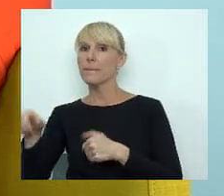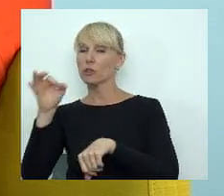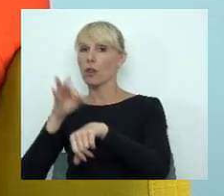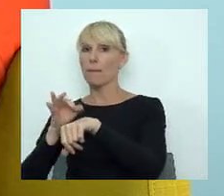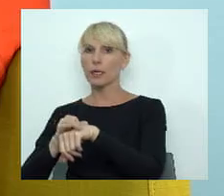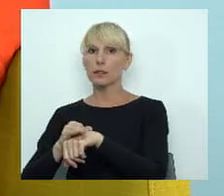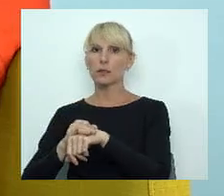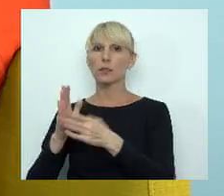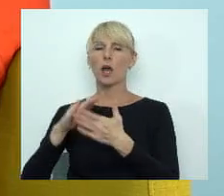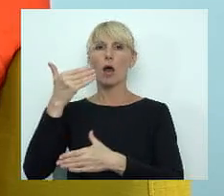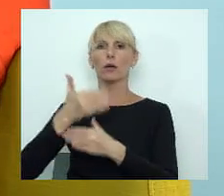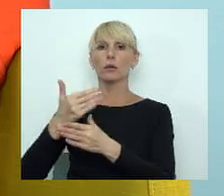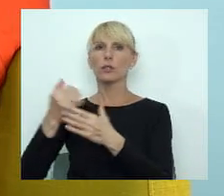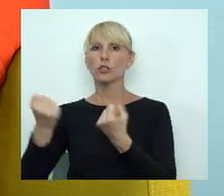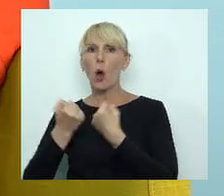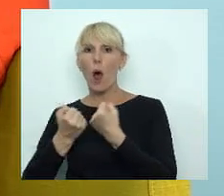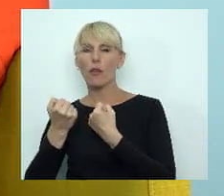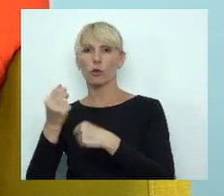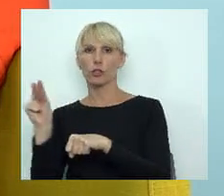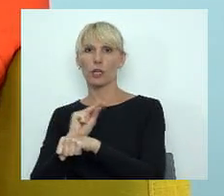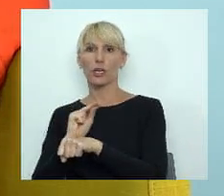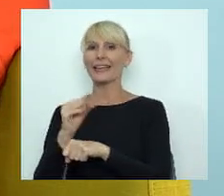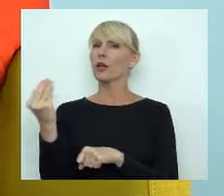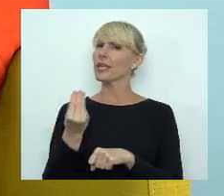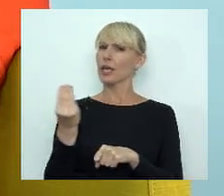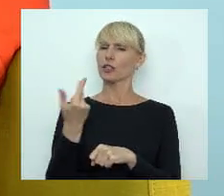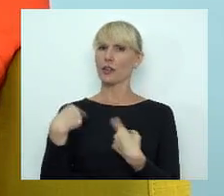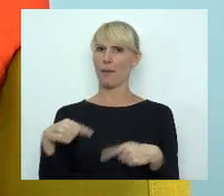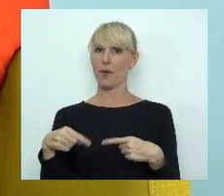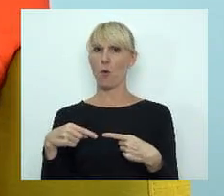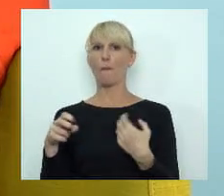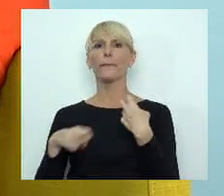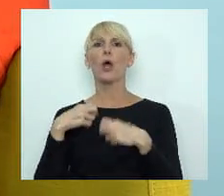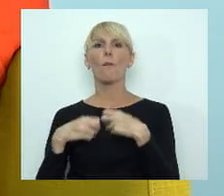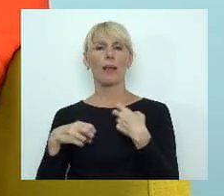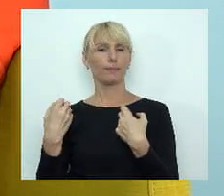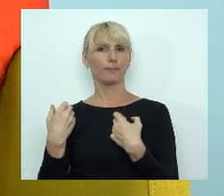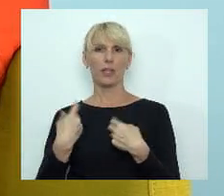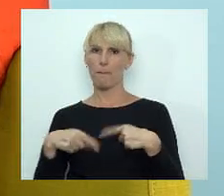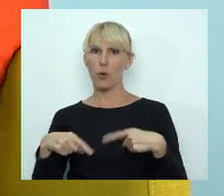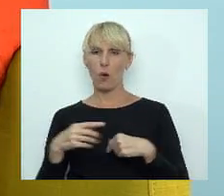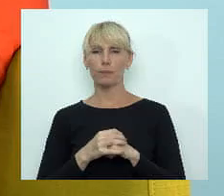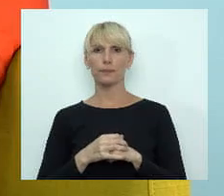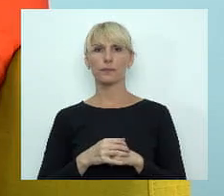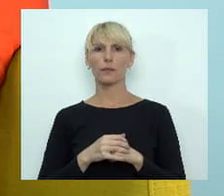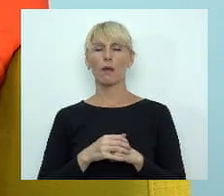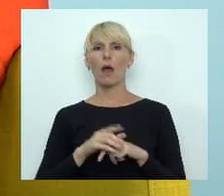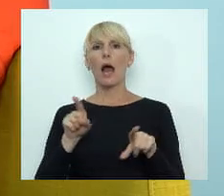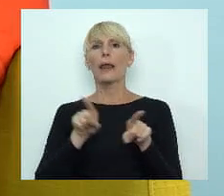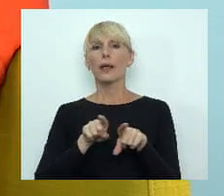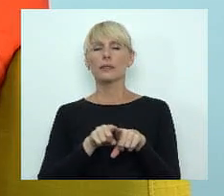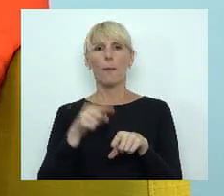medycznych, podmiotów prowadzących działalność leczniczą, jeszcze nie. Ale myślę, że jest to związane również z